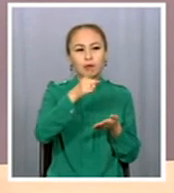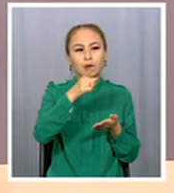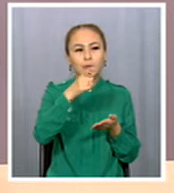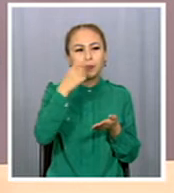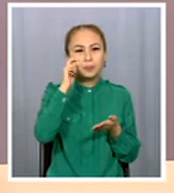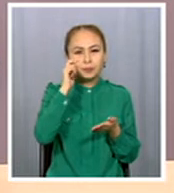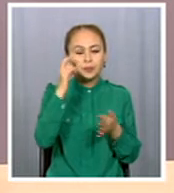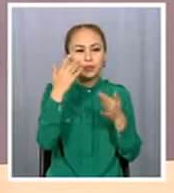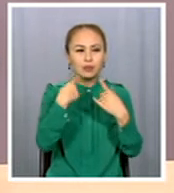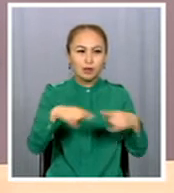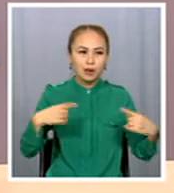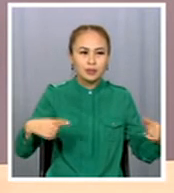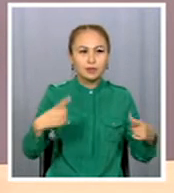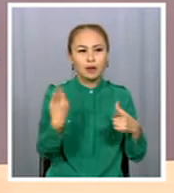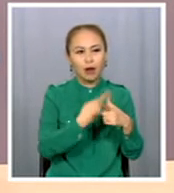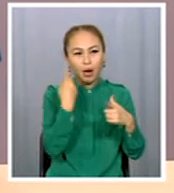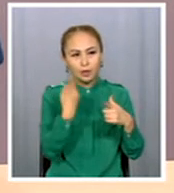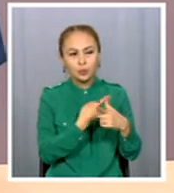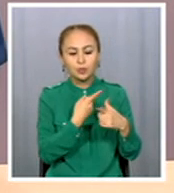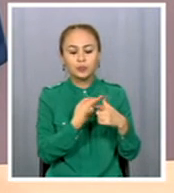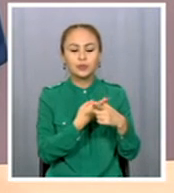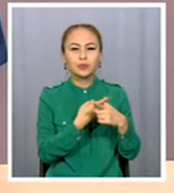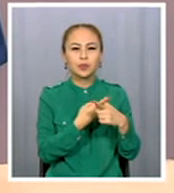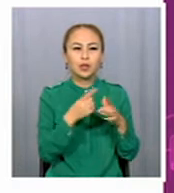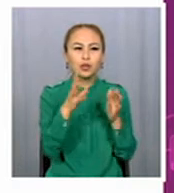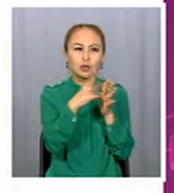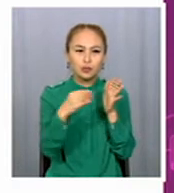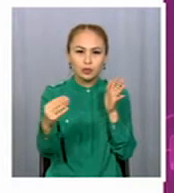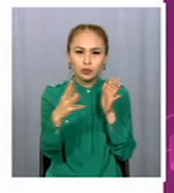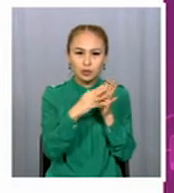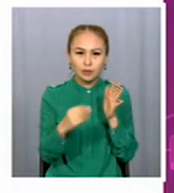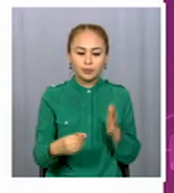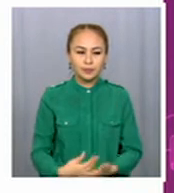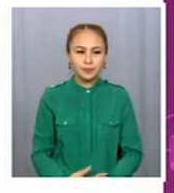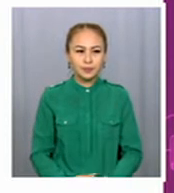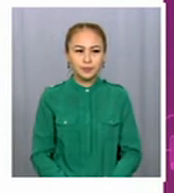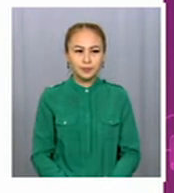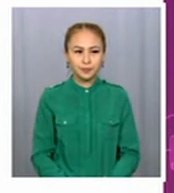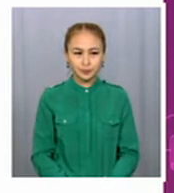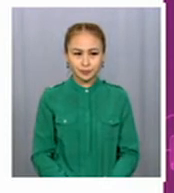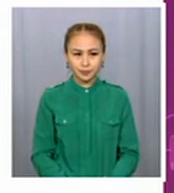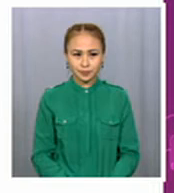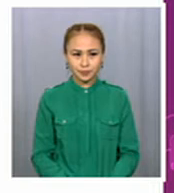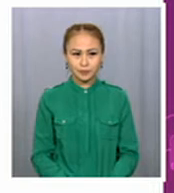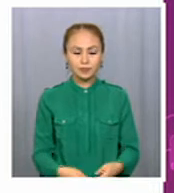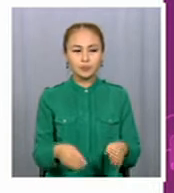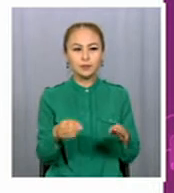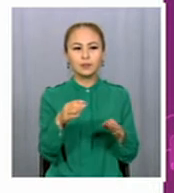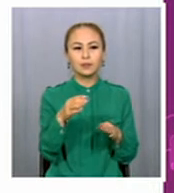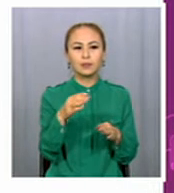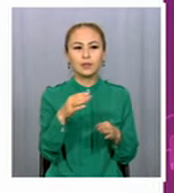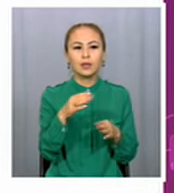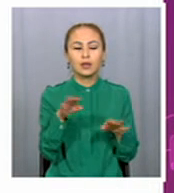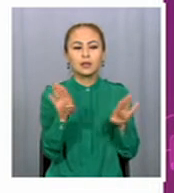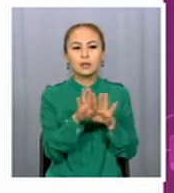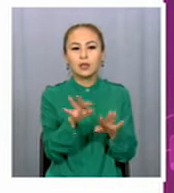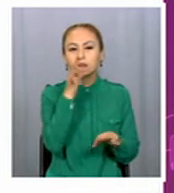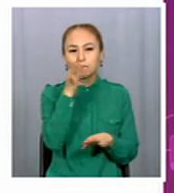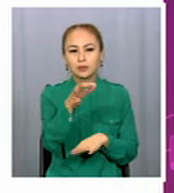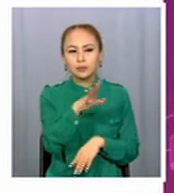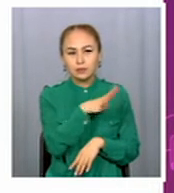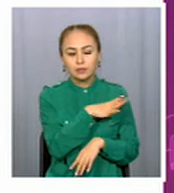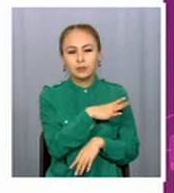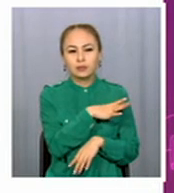картоп қызылша, сәбіз ұзынша. Ас қылатын мен асты, деп өзара